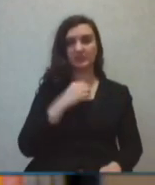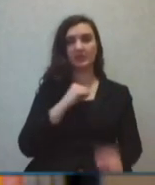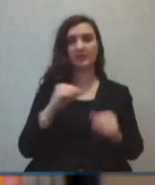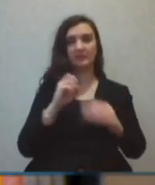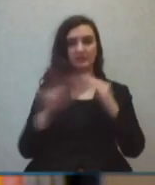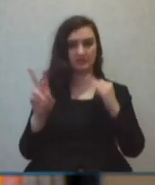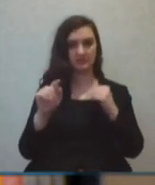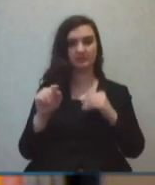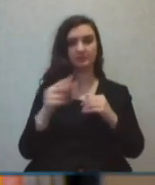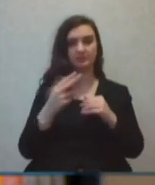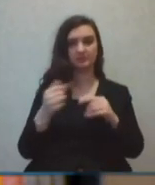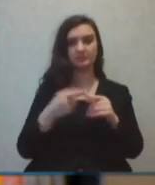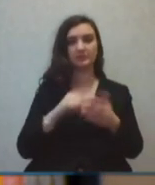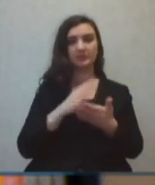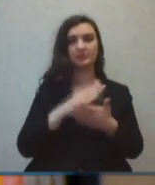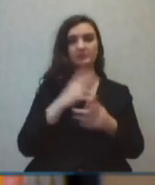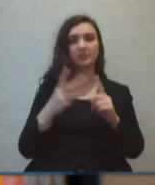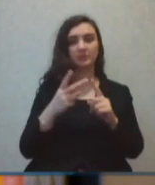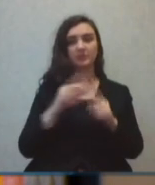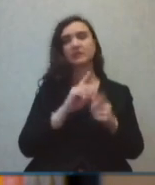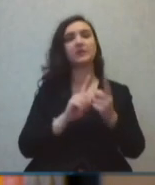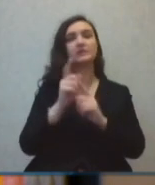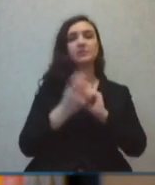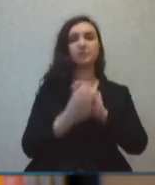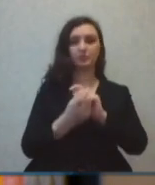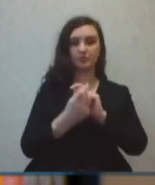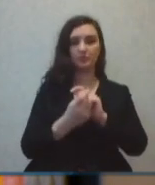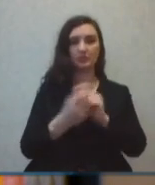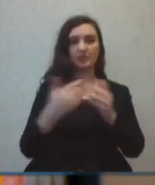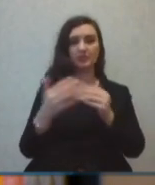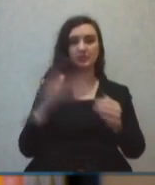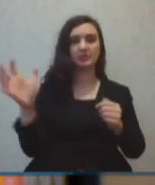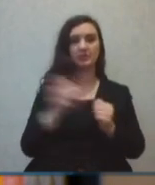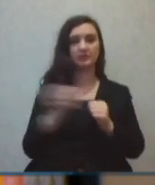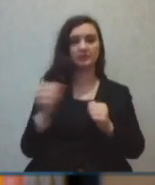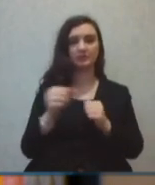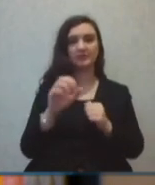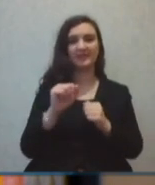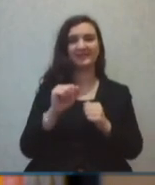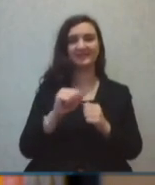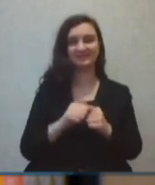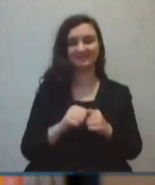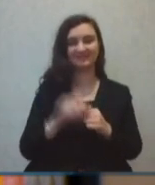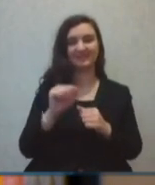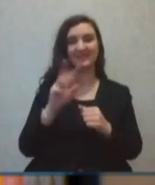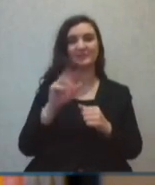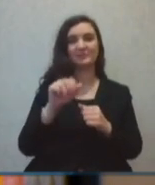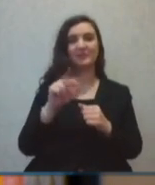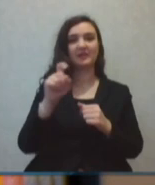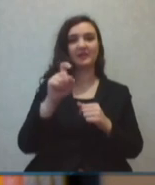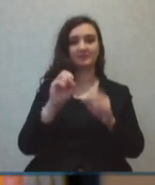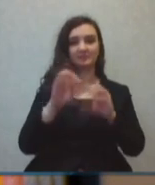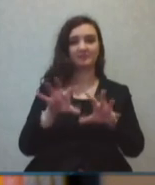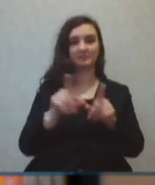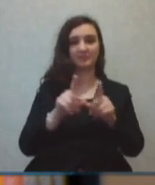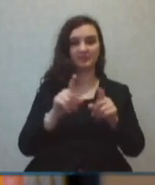გავიქეცი. მაგრამ არის მეორე, ან დავიწყე ბრძოლა. წავავლე ხელი და აშმალახ დაუძახი აი ამ საზღარვებს.